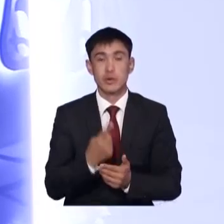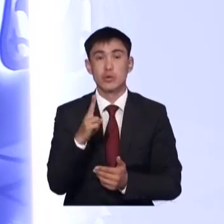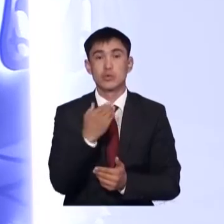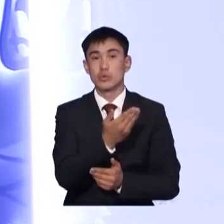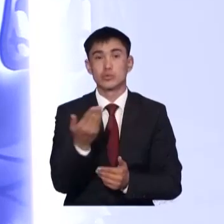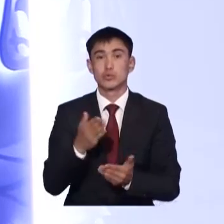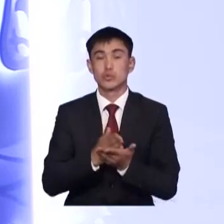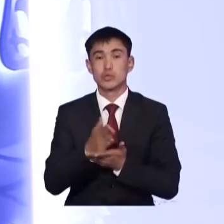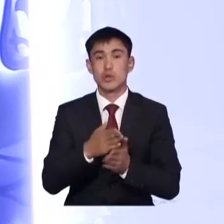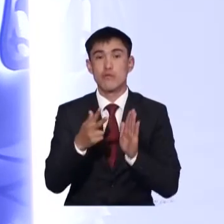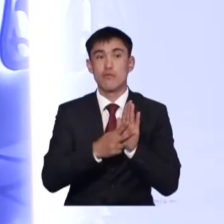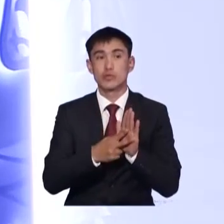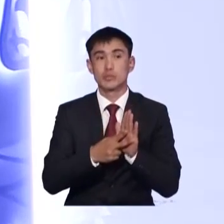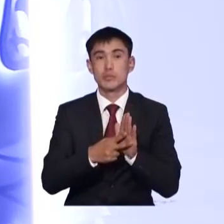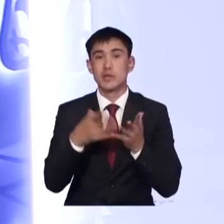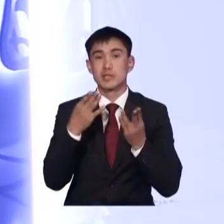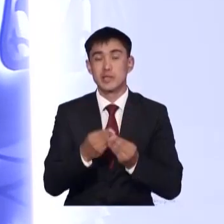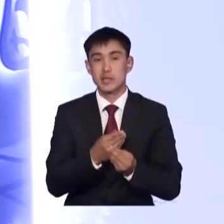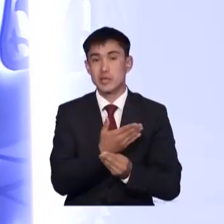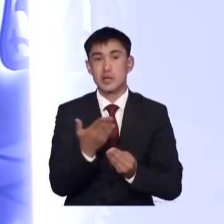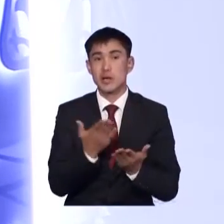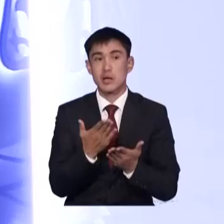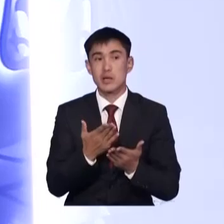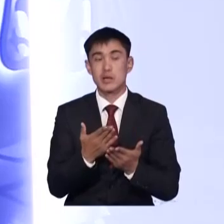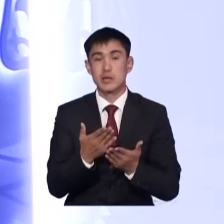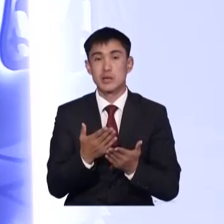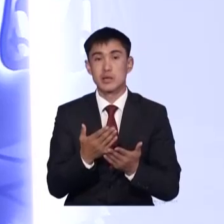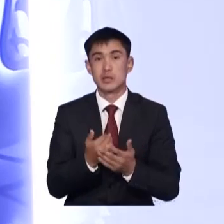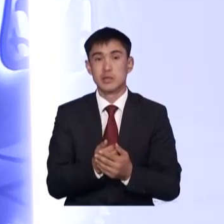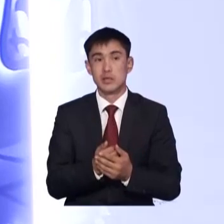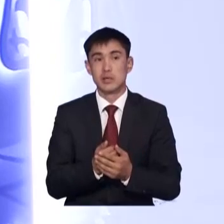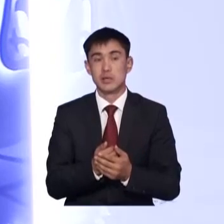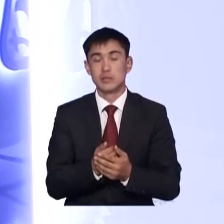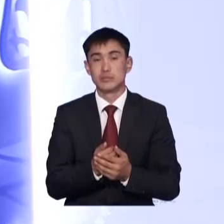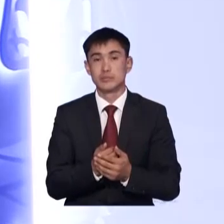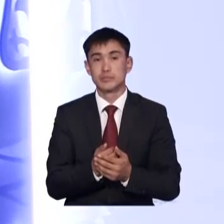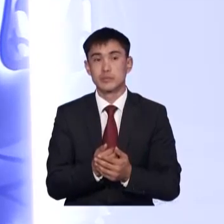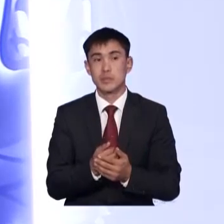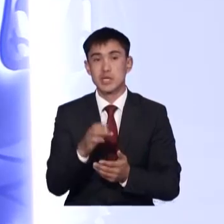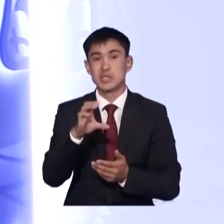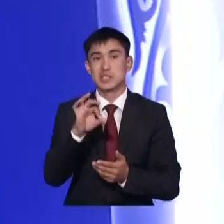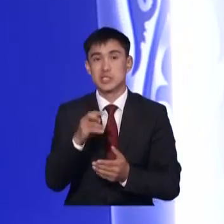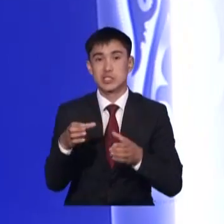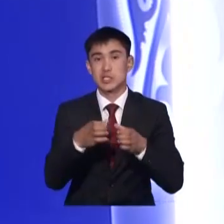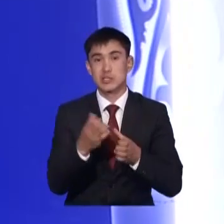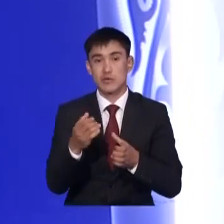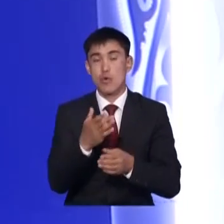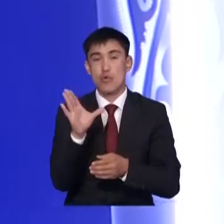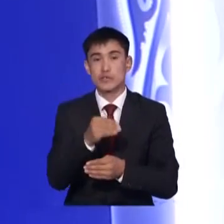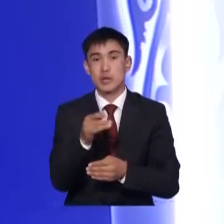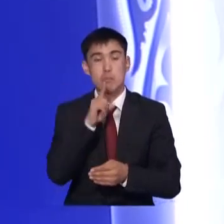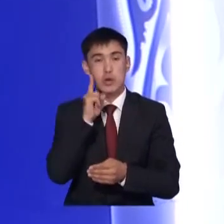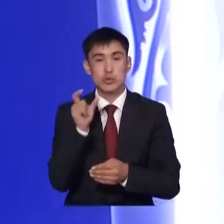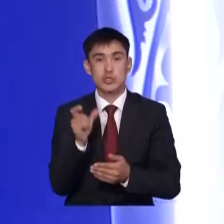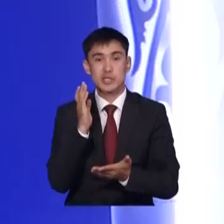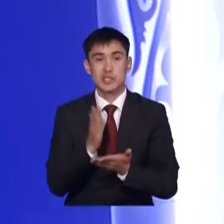которые служили восемь календар дней календарных лет на должностях сержантского рядового состава у всей молодёжи есть